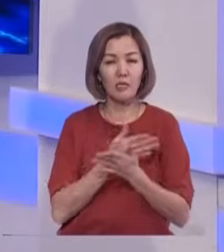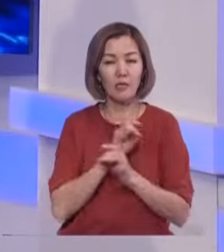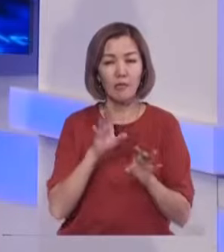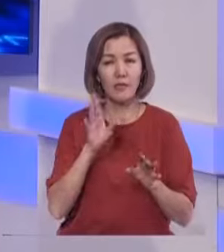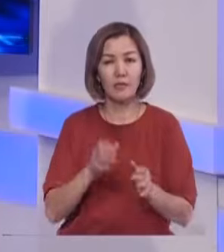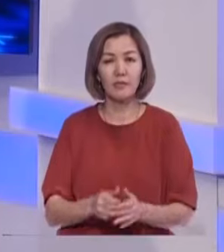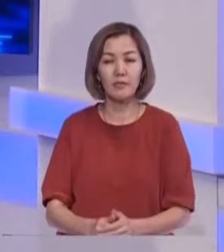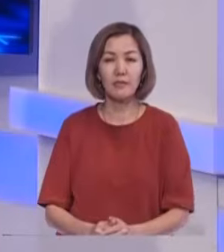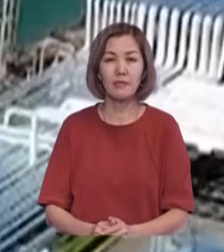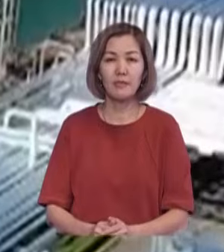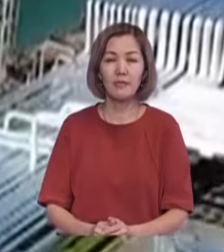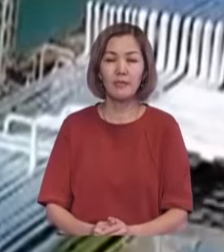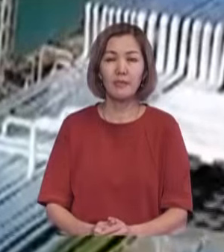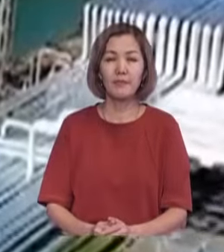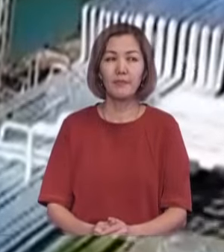топтамадан көрелік.